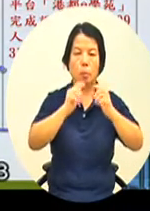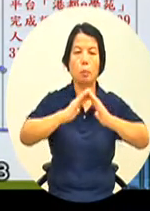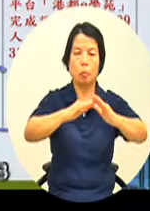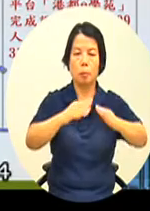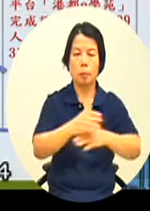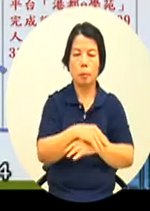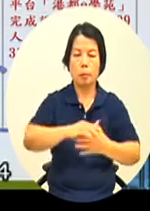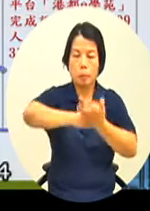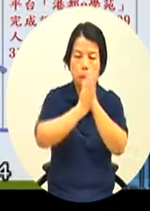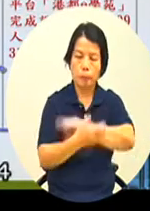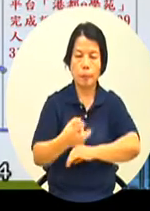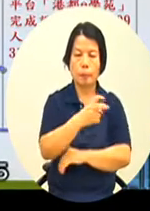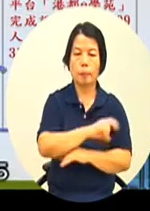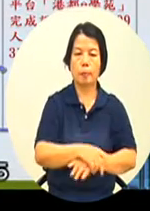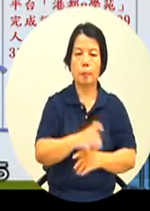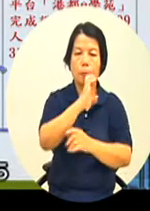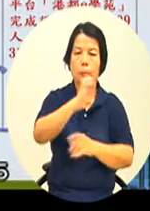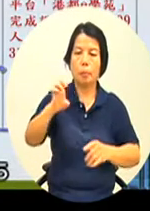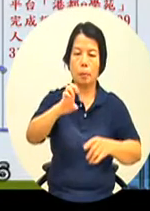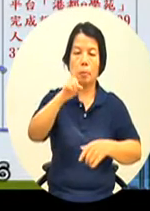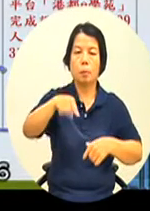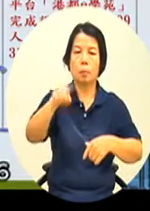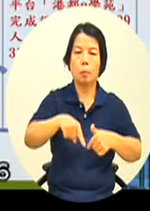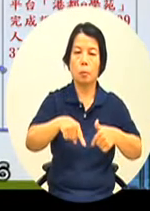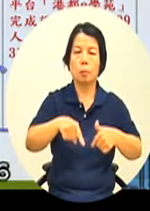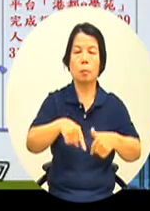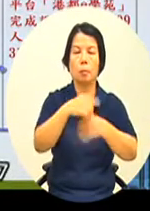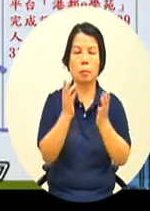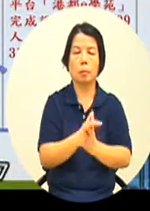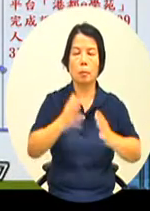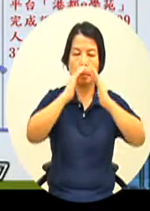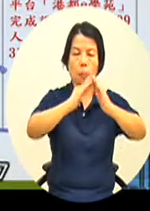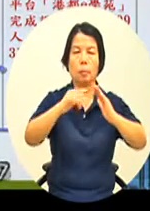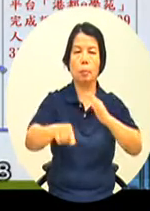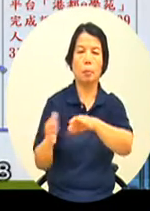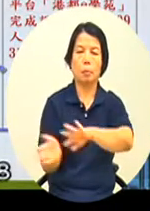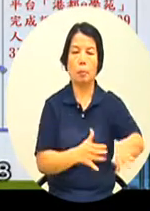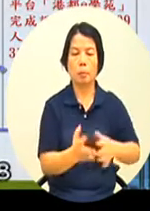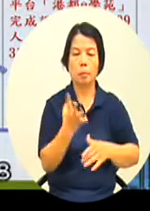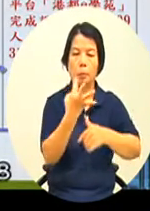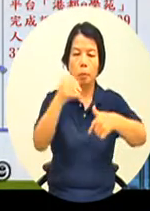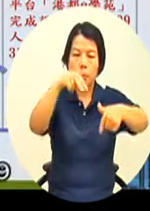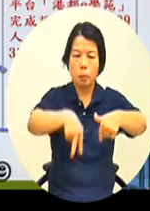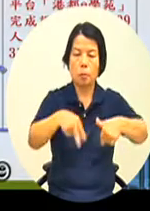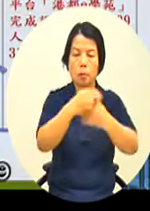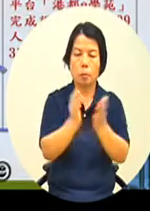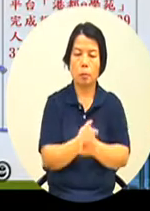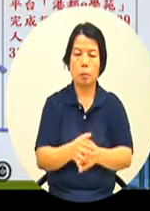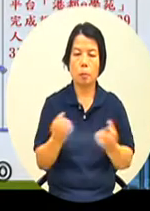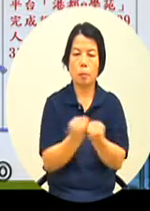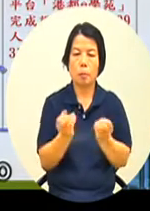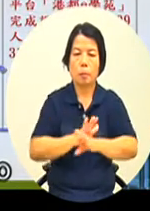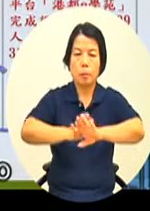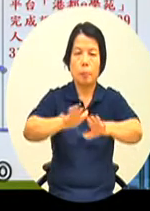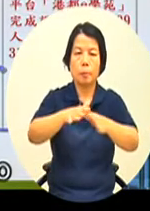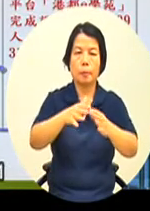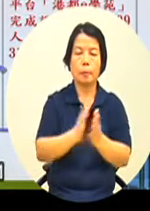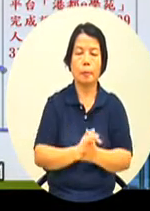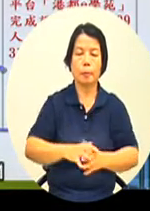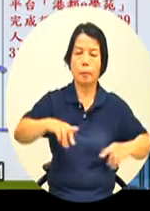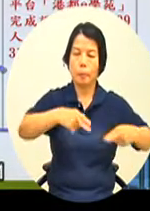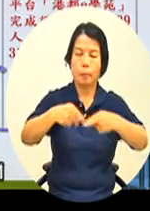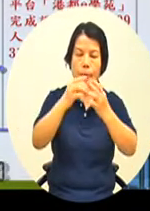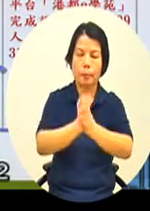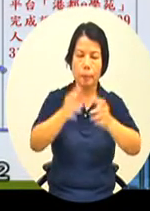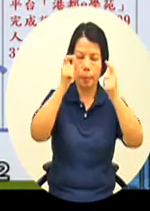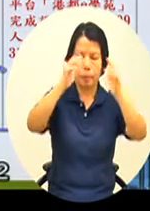智慧城。另外，我们也制作市政发展数位课程来翻转我们市政翻转政策亮点的